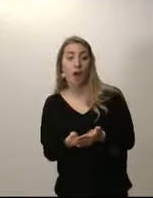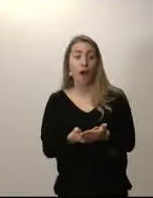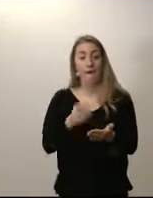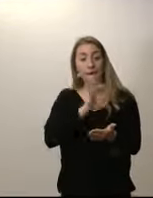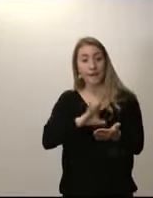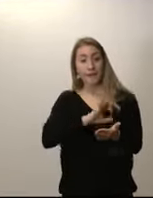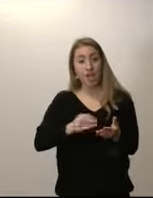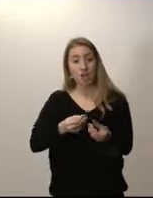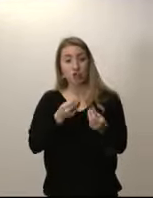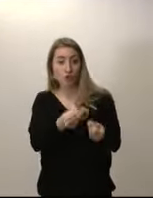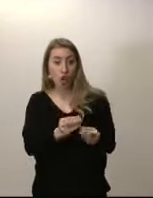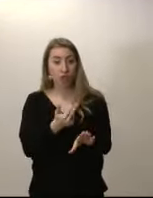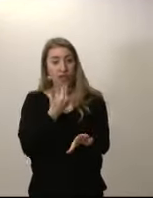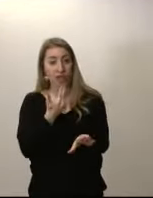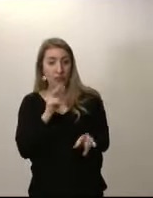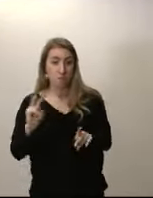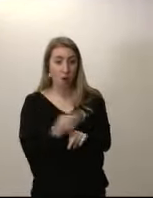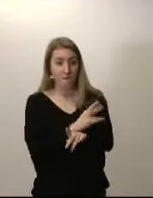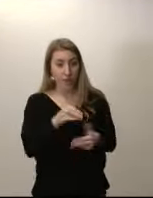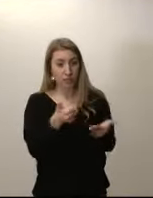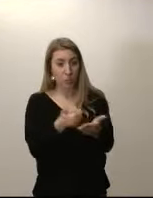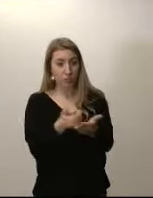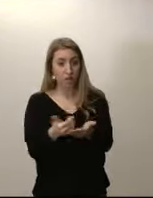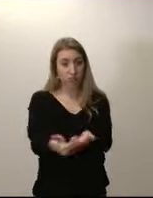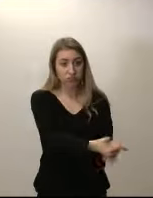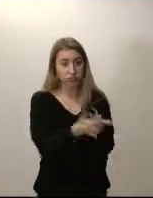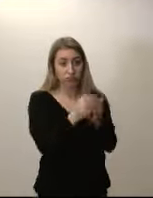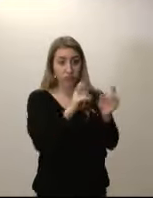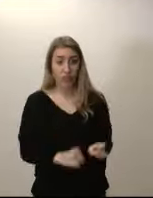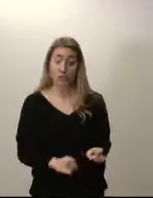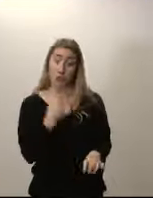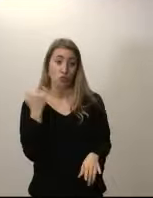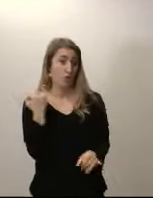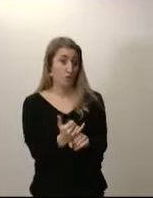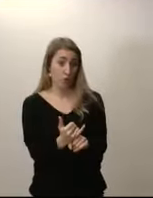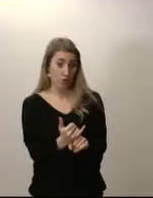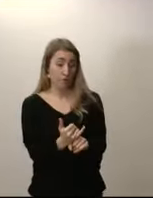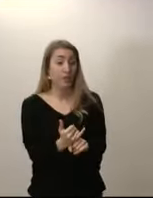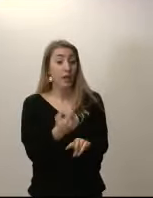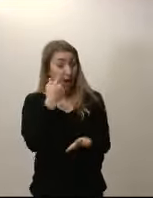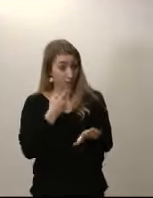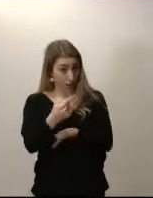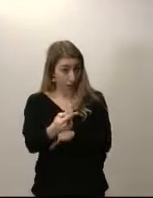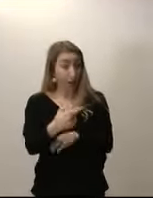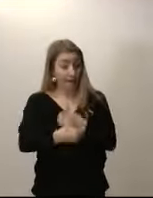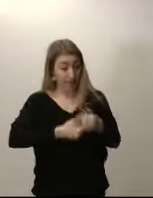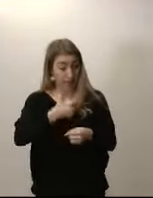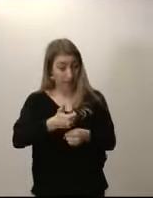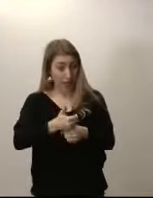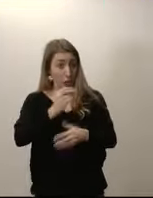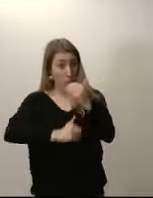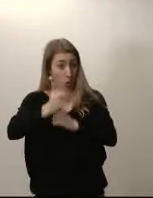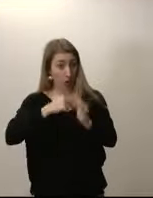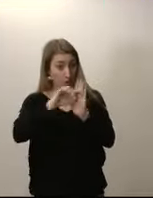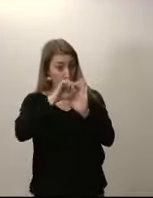mauvaise qualité et que c'est la cause d'une baisse des recettes, non, c'est pas vrai. Et d'ailleurs, vous aurez la surprise encore de voir la programmation de cette année, bah, vous verrez